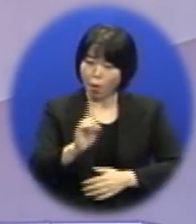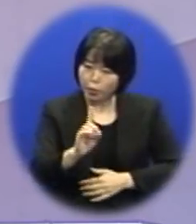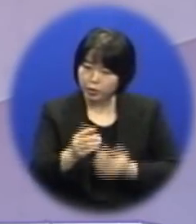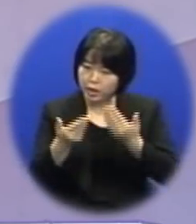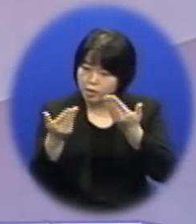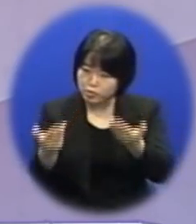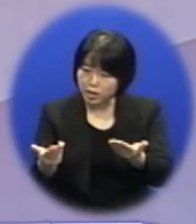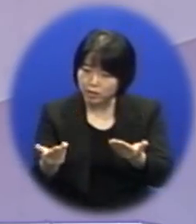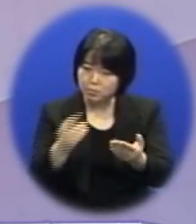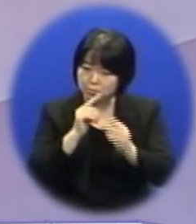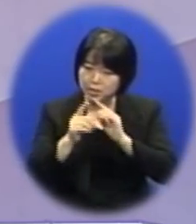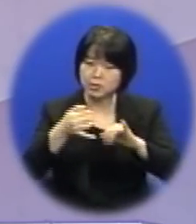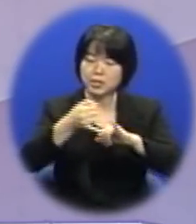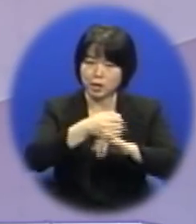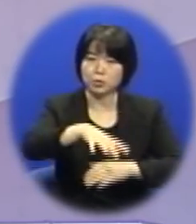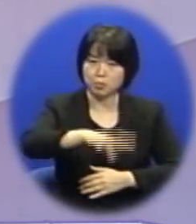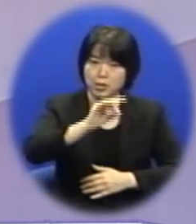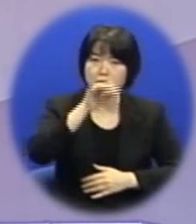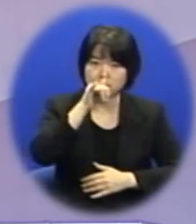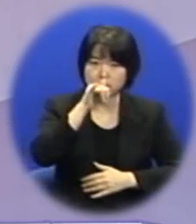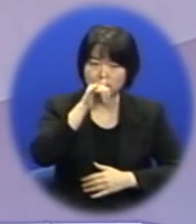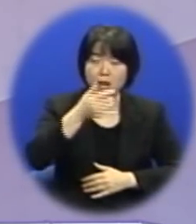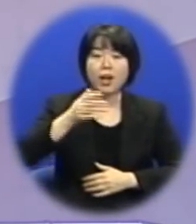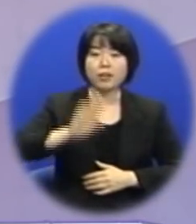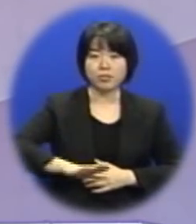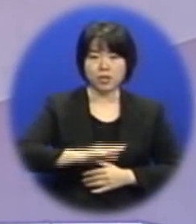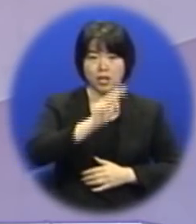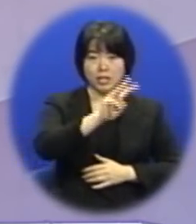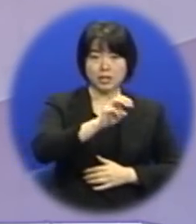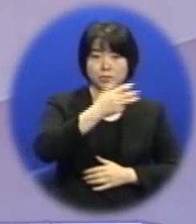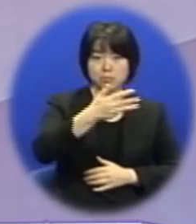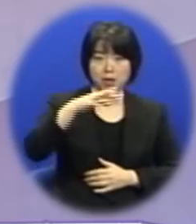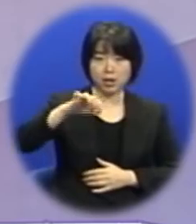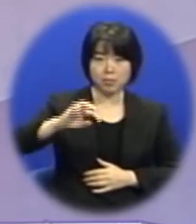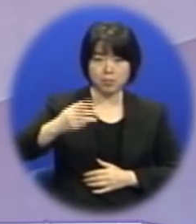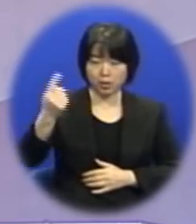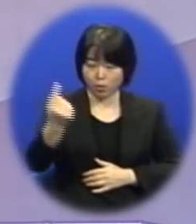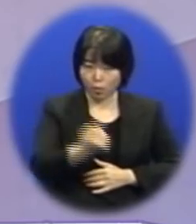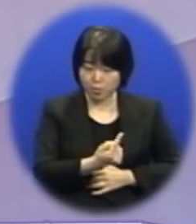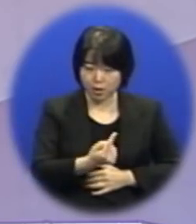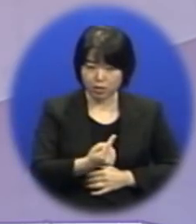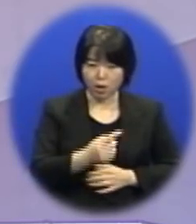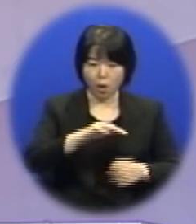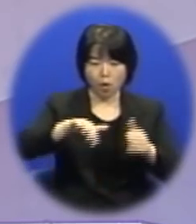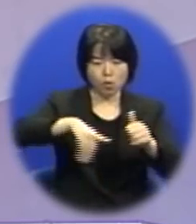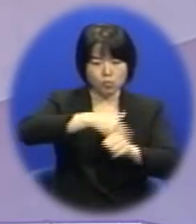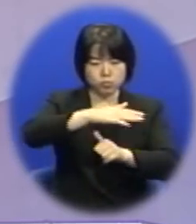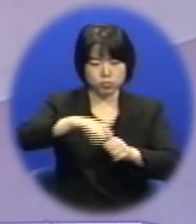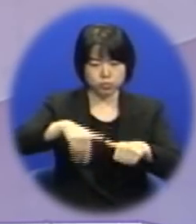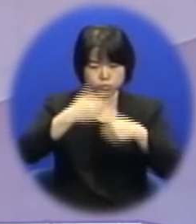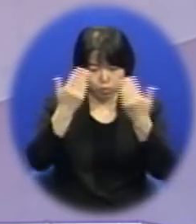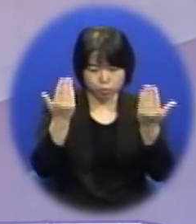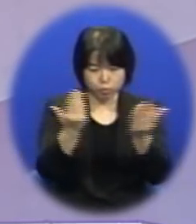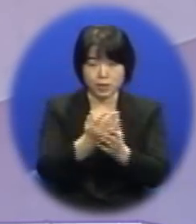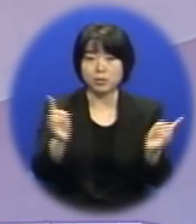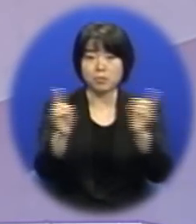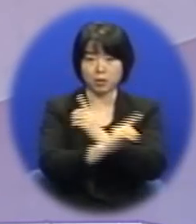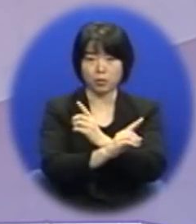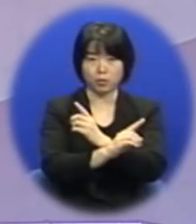거죠. 그런데 38절에 와서 시편 89편의 분위기가 완전히 달라집니다.